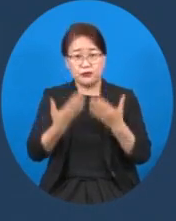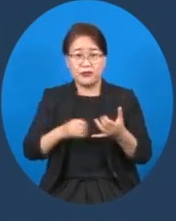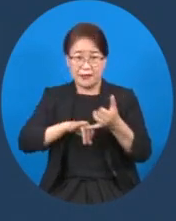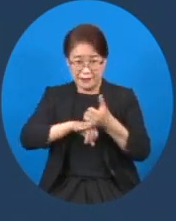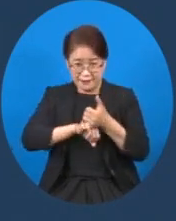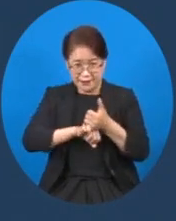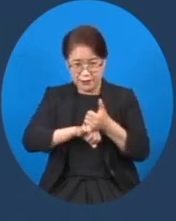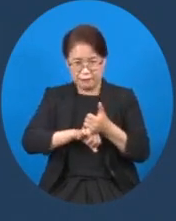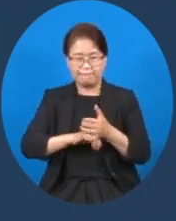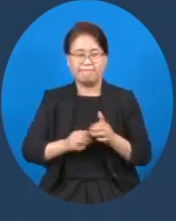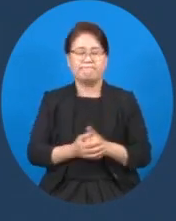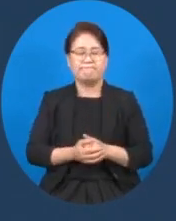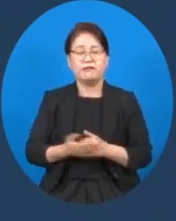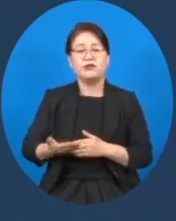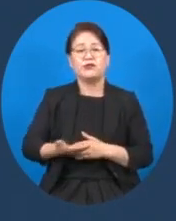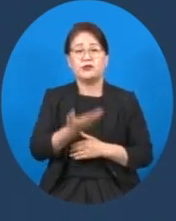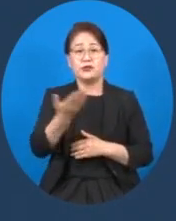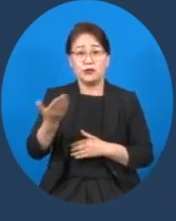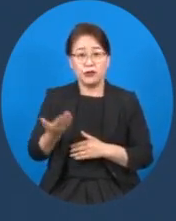여러분,